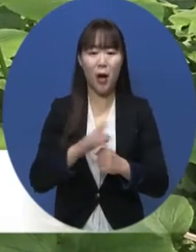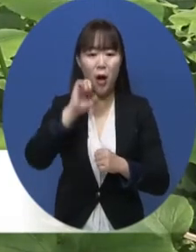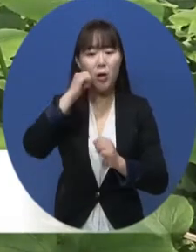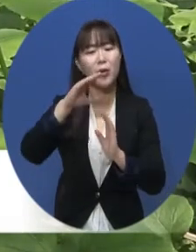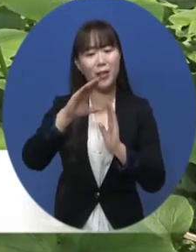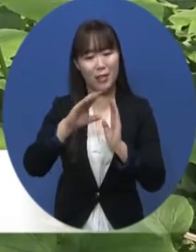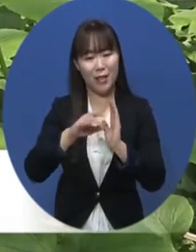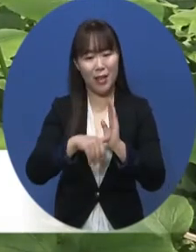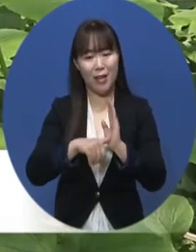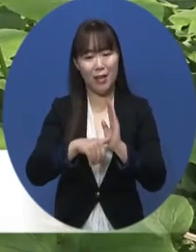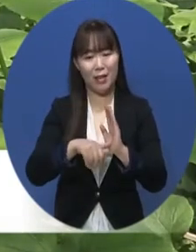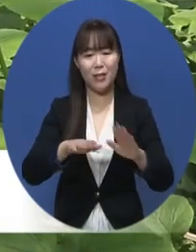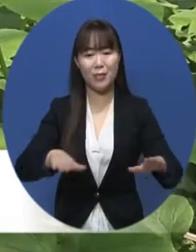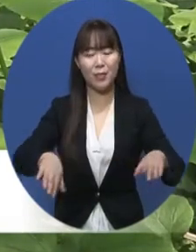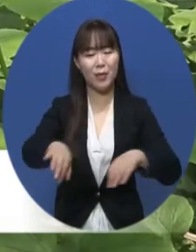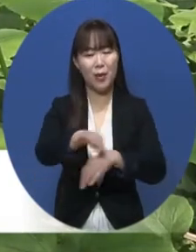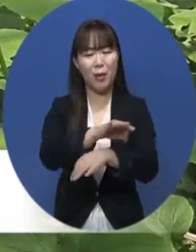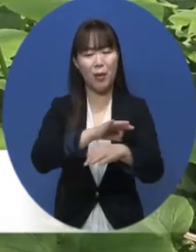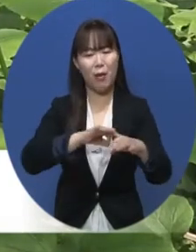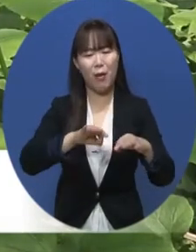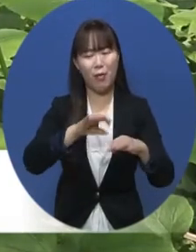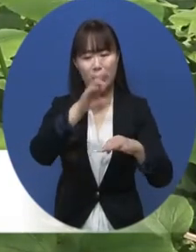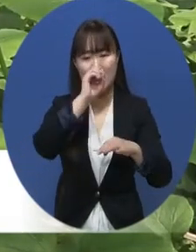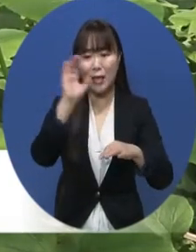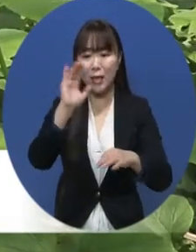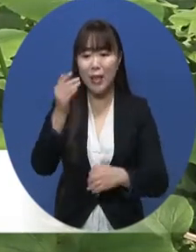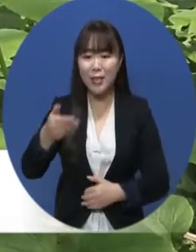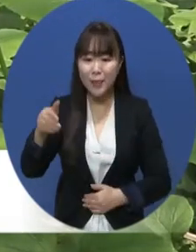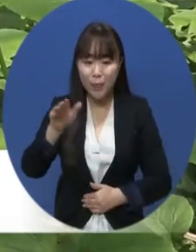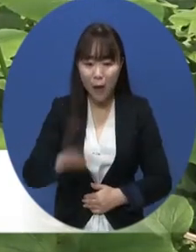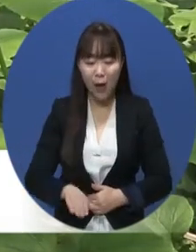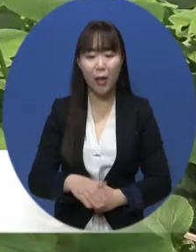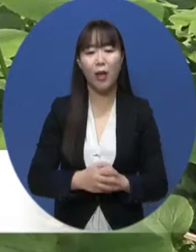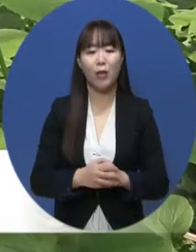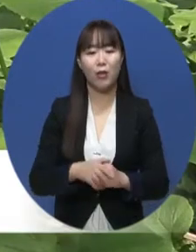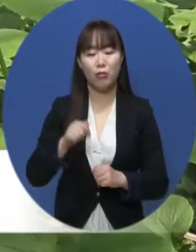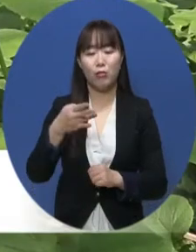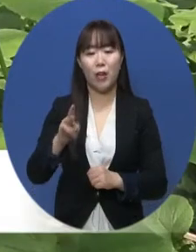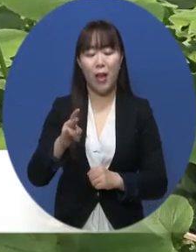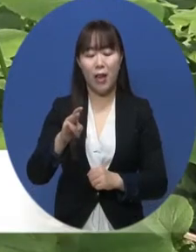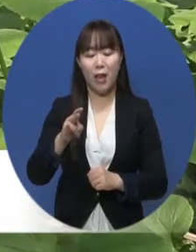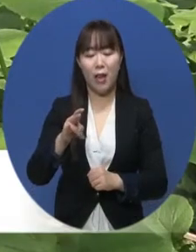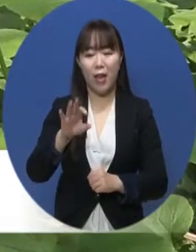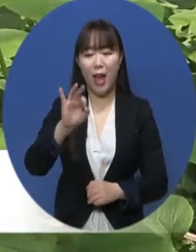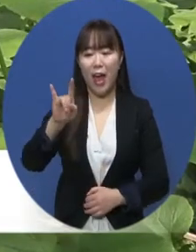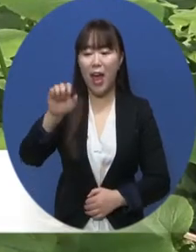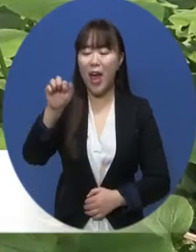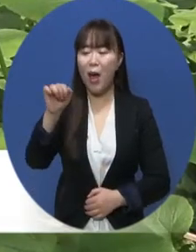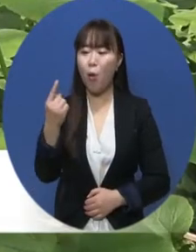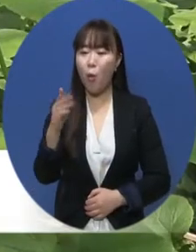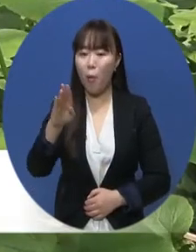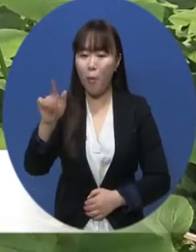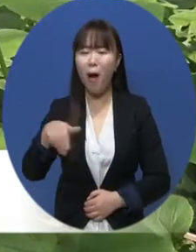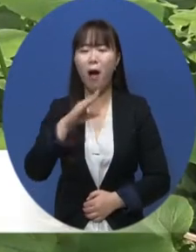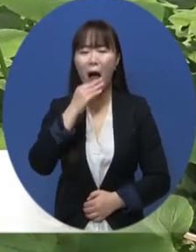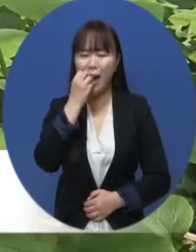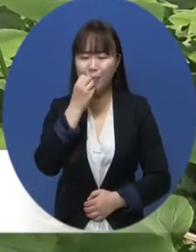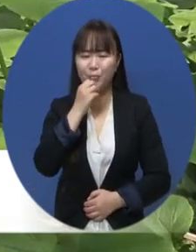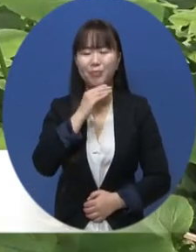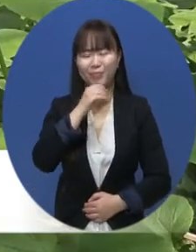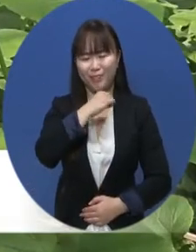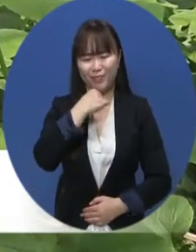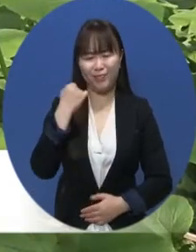시기에 어 참 경기도 안 좋은데 우리 글의 5박 특히 그래요 막 아주 식감 좋고 가